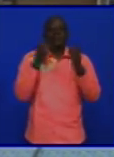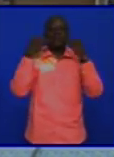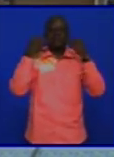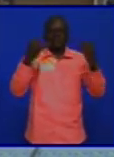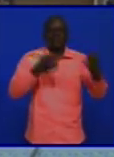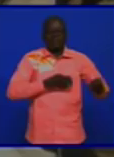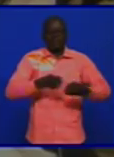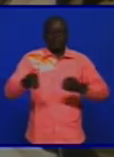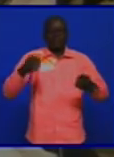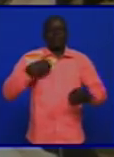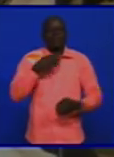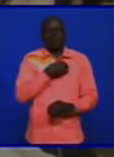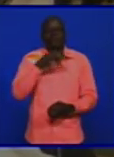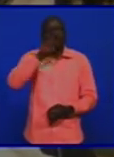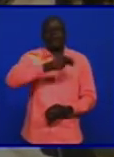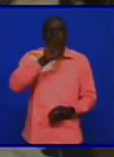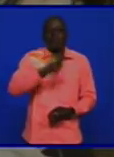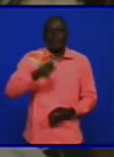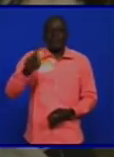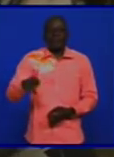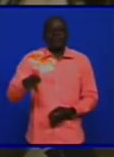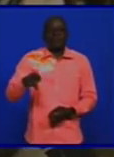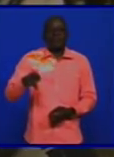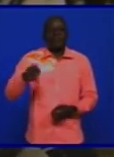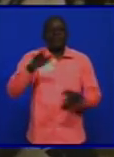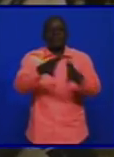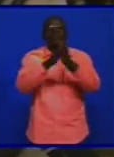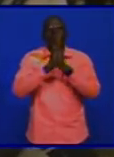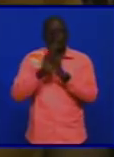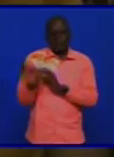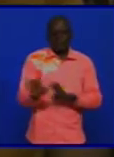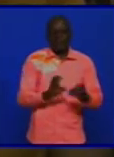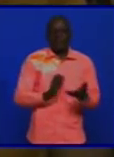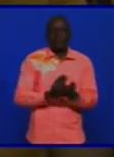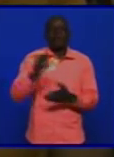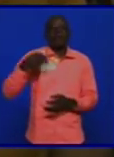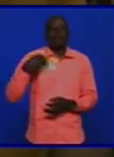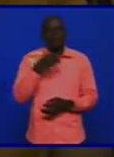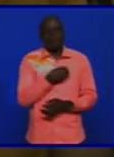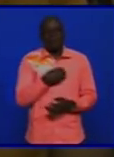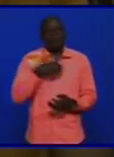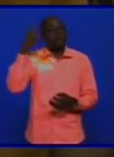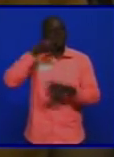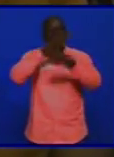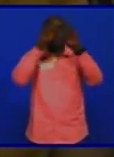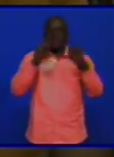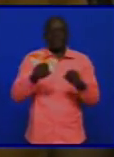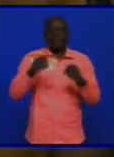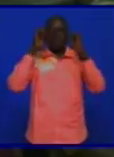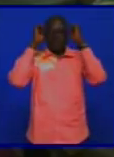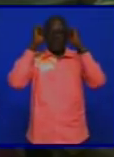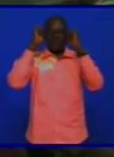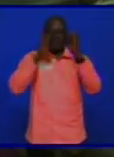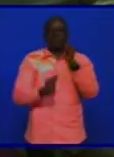militants du MPP et de l'APMP. Des recommandations formulées par les militants en décembre dernier aux questions éducatives en passant par la